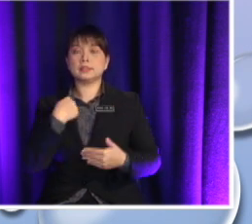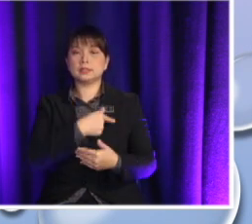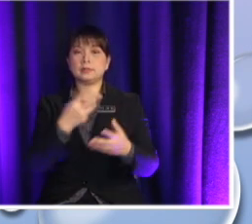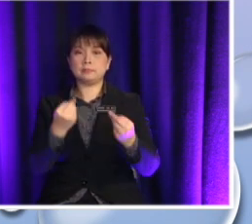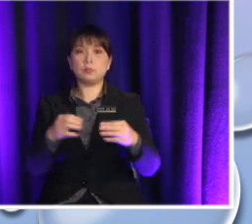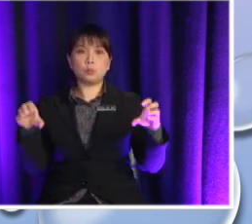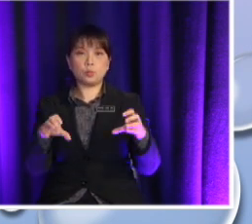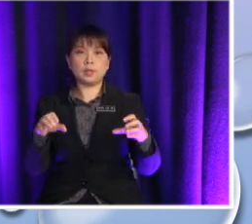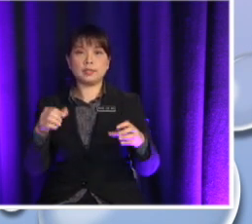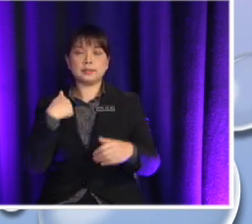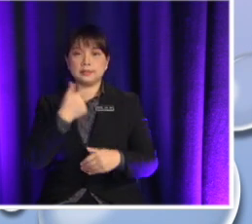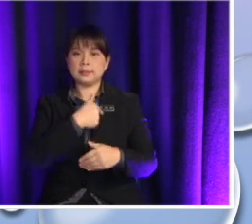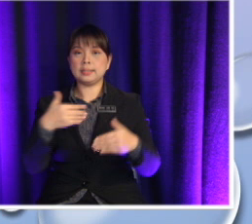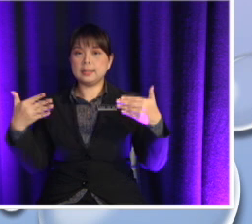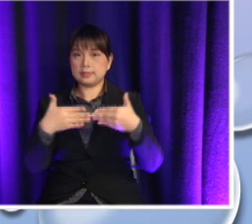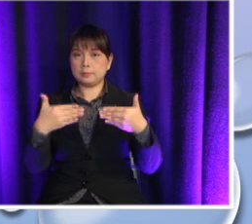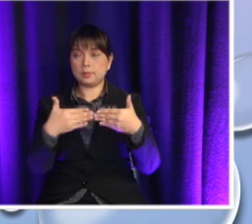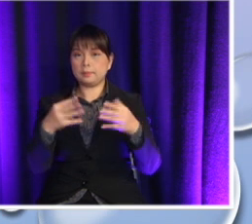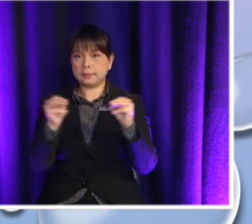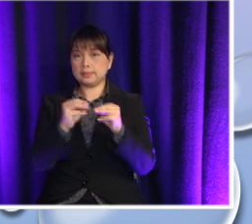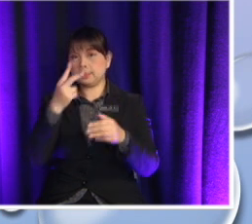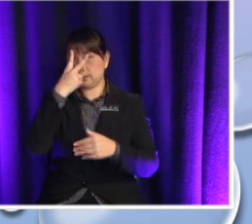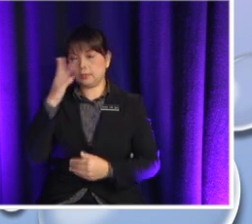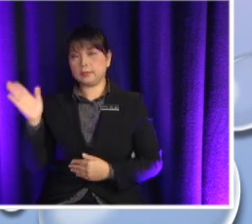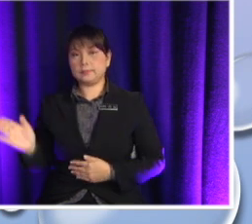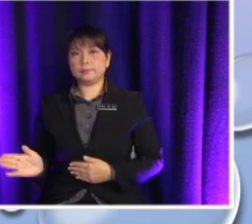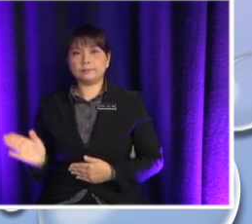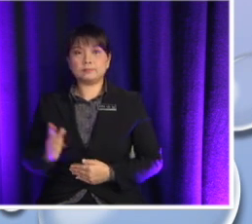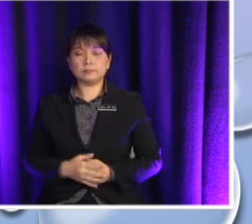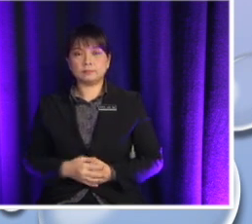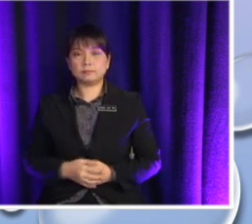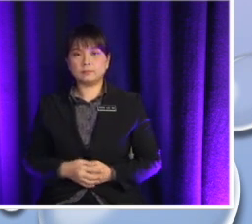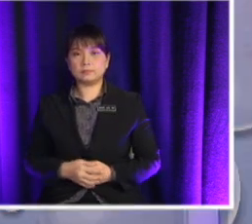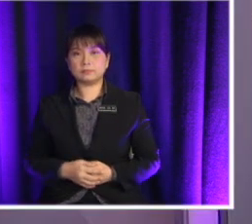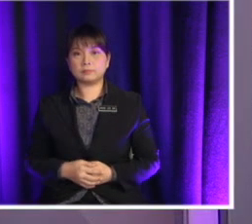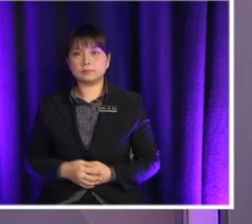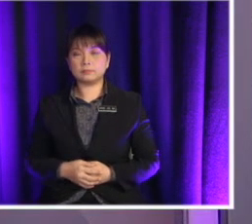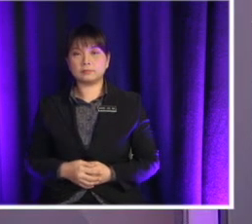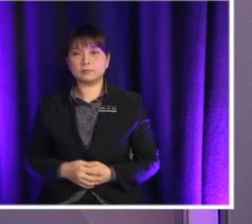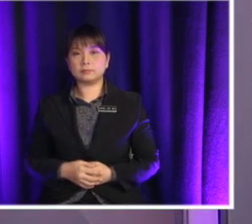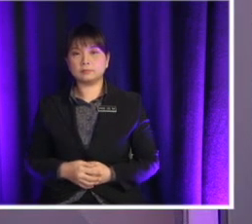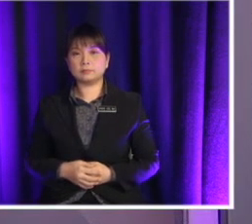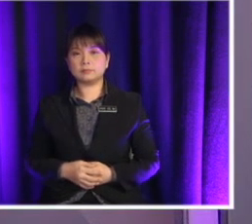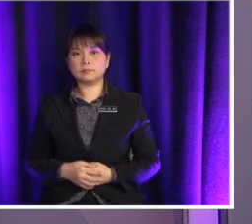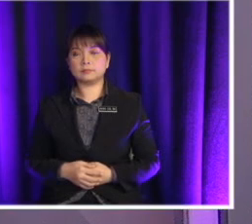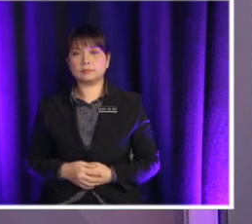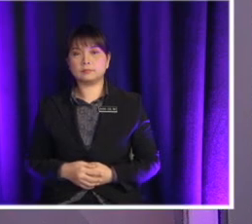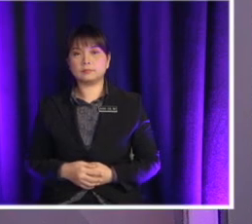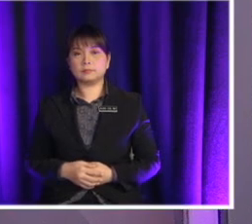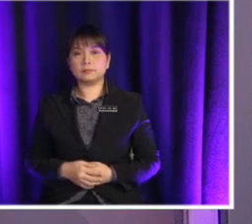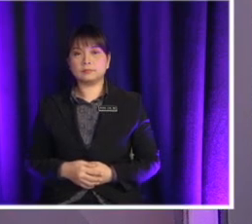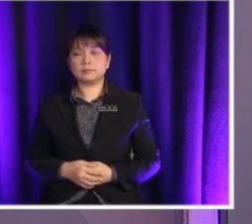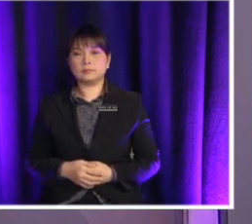Kita sambungkan ni emitter sini, maksudnya kita boleh free lagi. Okey. Okey, di sini. So kita tarik, nak tarik ke mana ni Aiman? Ke bawah agak-agak? tu, cikgu.